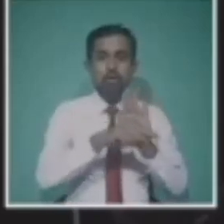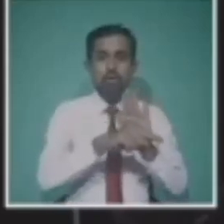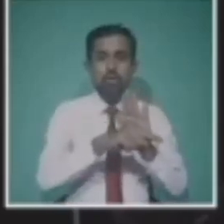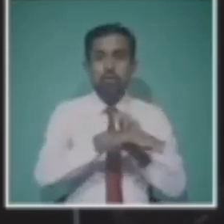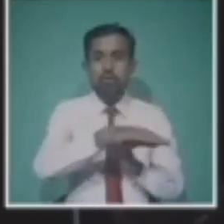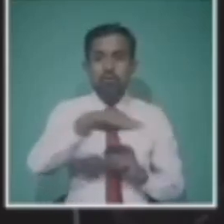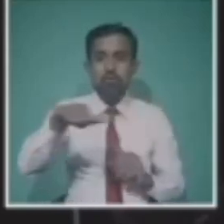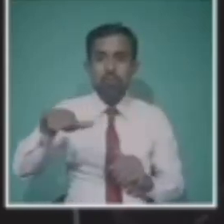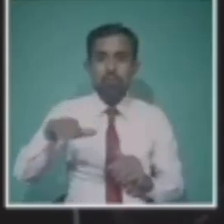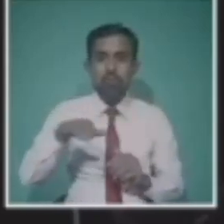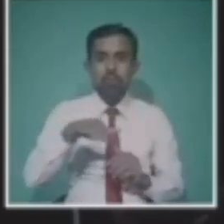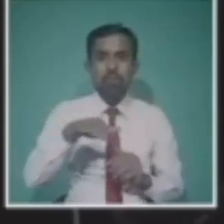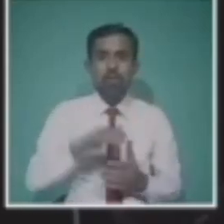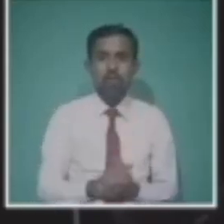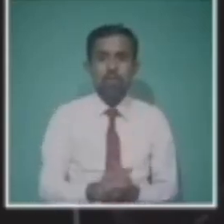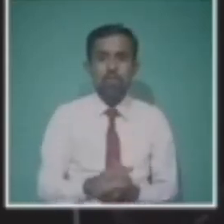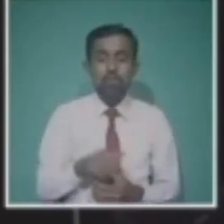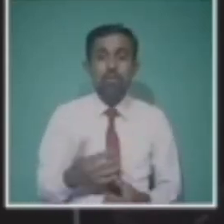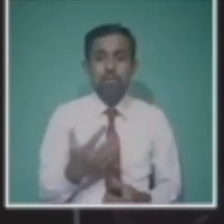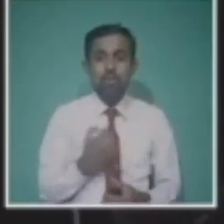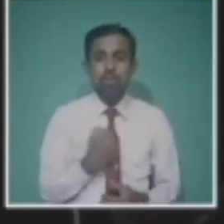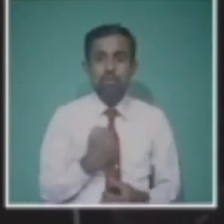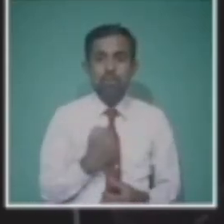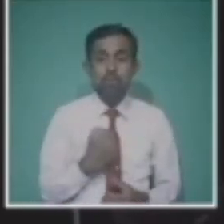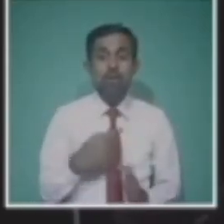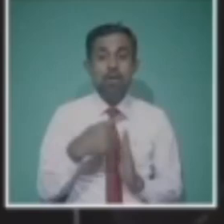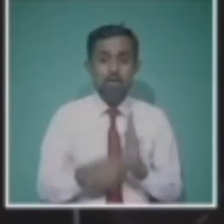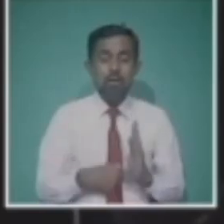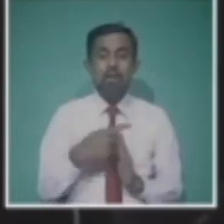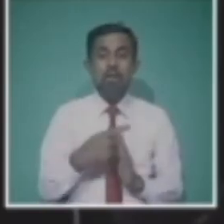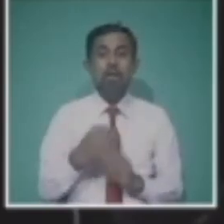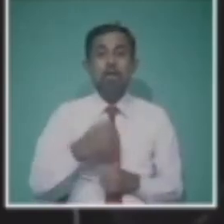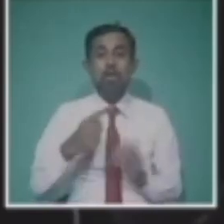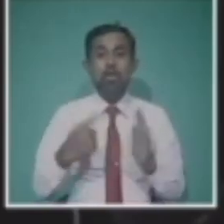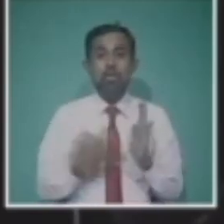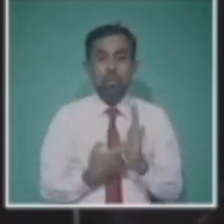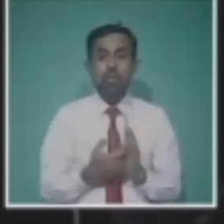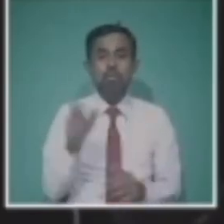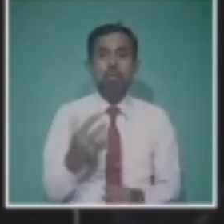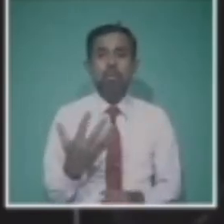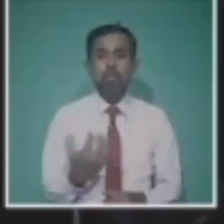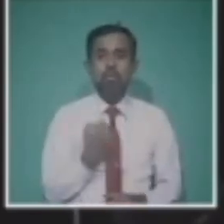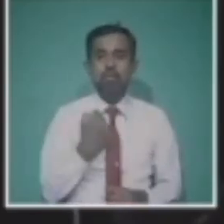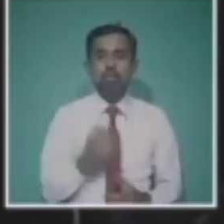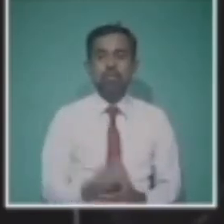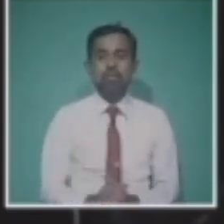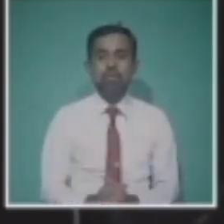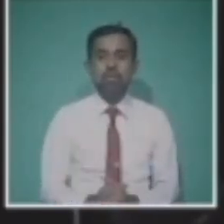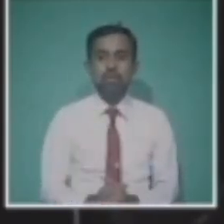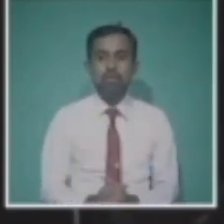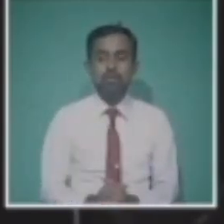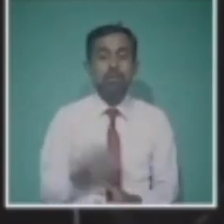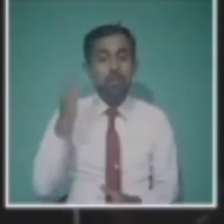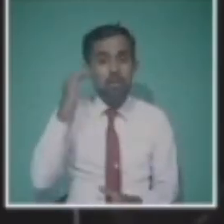ප්‍රදේශය වෙනම රාජ්‍යයක් හැටියට ඕන නම් ලංකාවේ ගෝර්බචෝෆ් අවශ්‍යයි. එතකොට